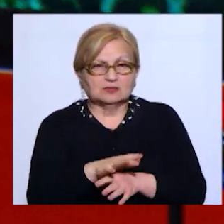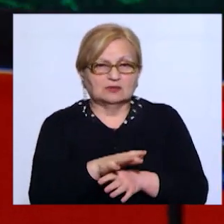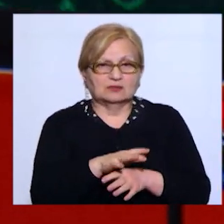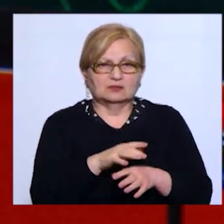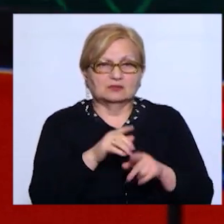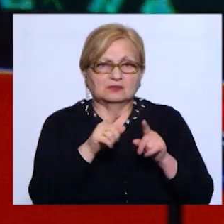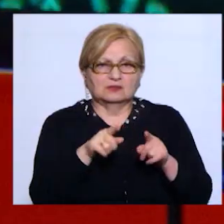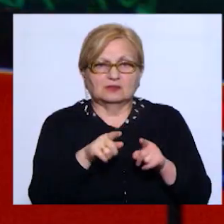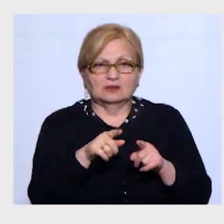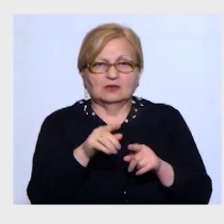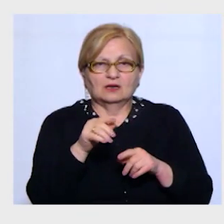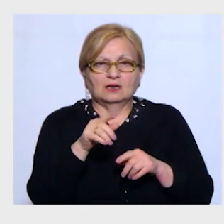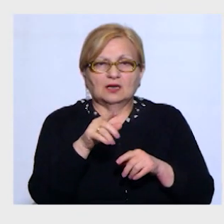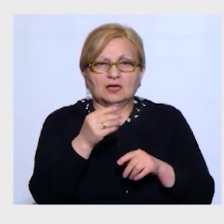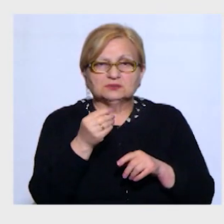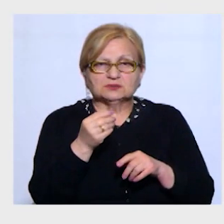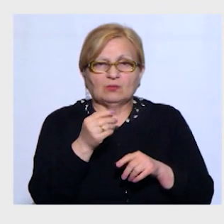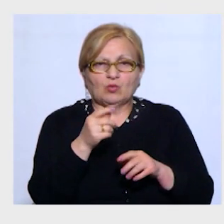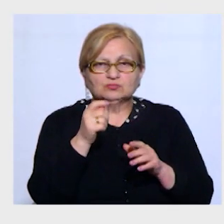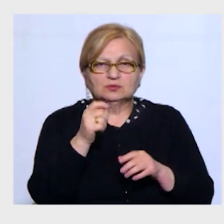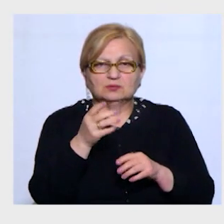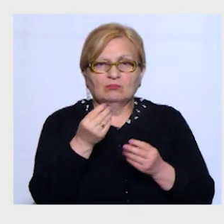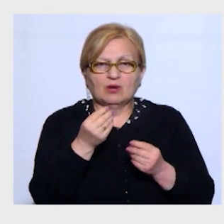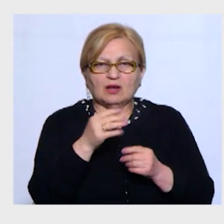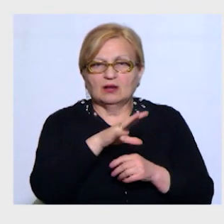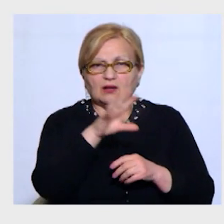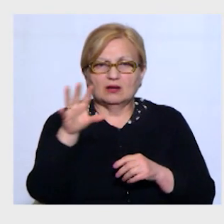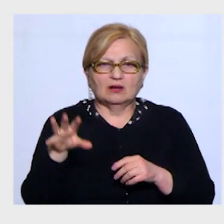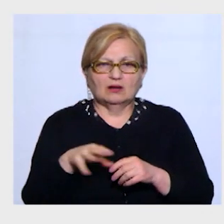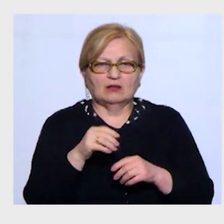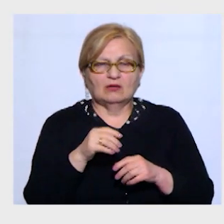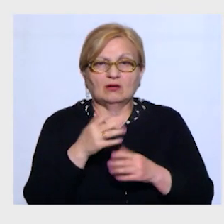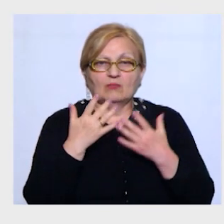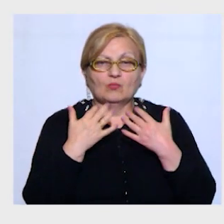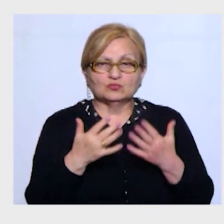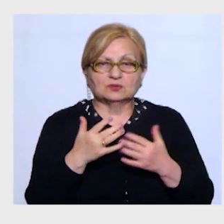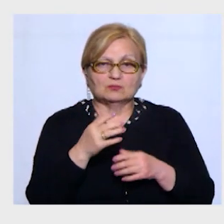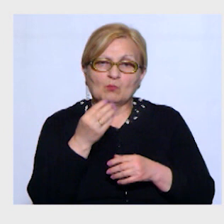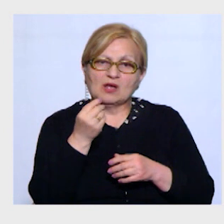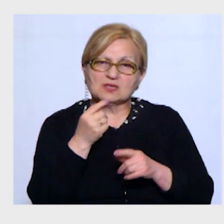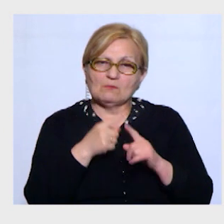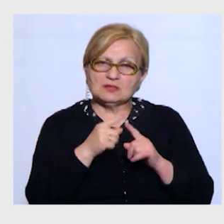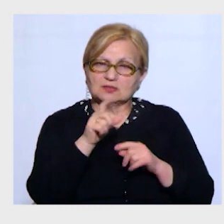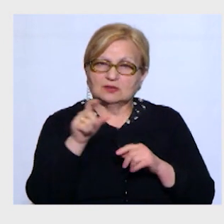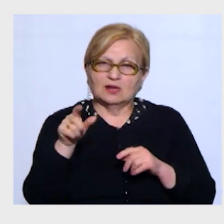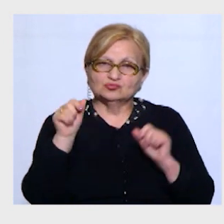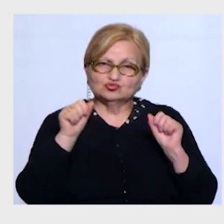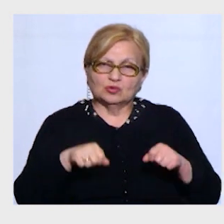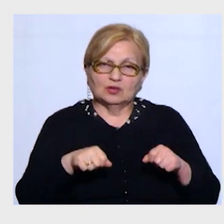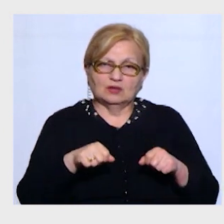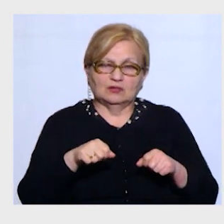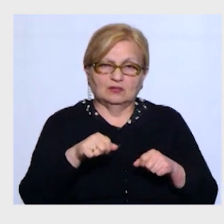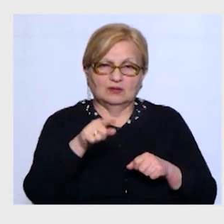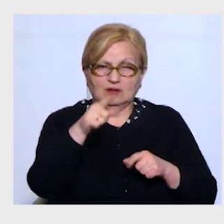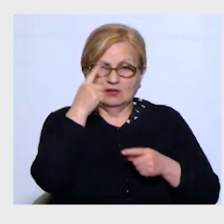ნახეთ, აი ესეთი საფონდო ბირჟებზე ხშირად მათემატიკოსები ყველაზე მოთხოვნადი კადრია, იმიტომ რომ მათემატიკოსებს შეუძლიათ აი